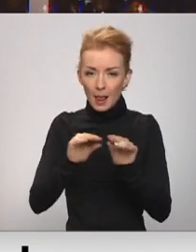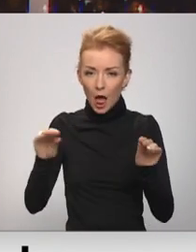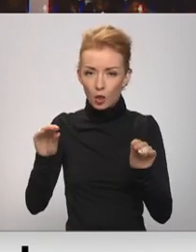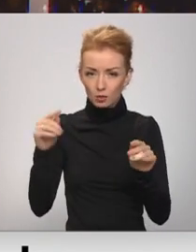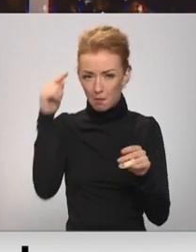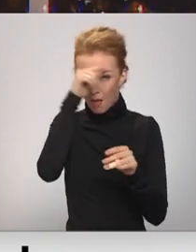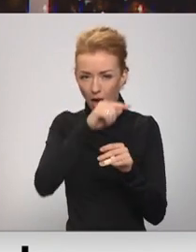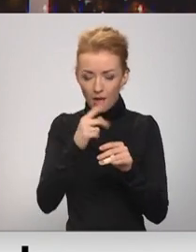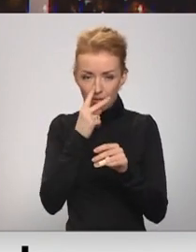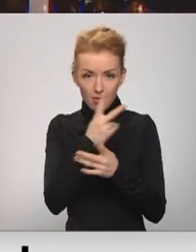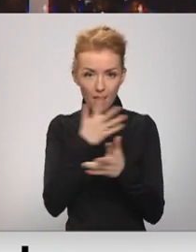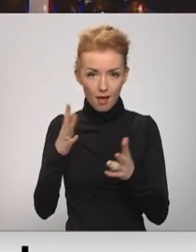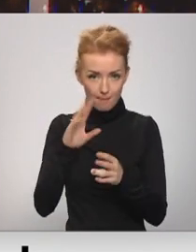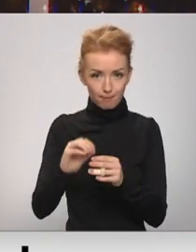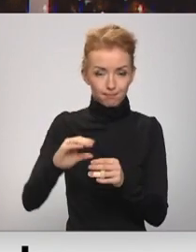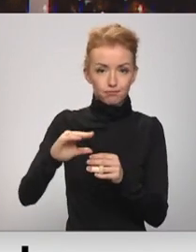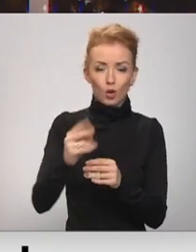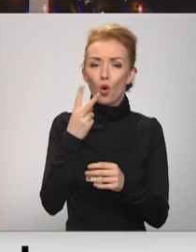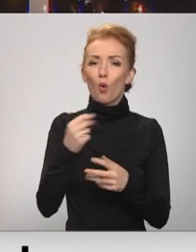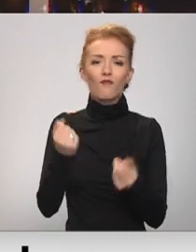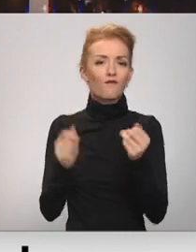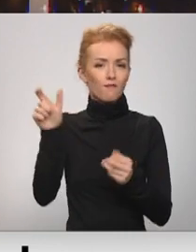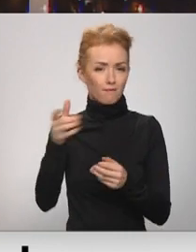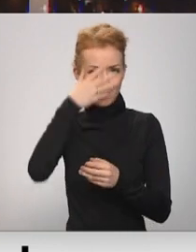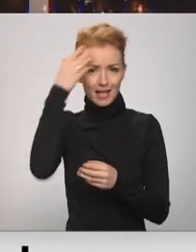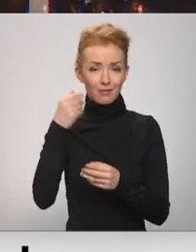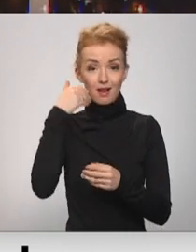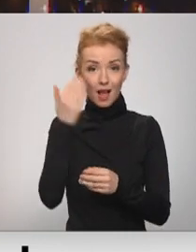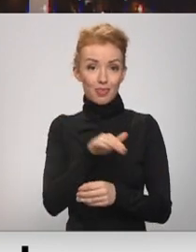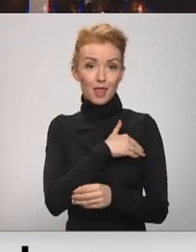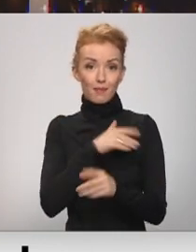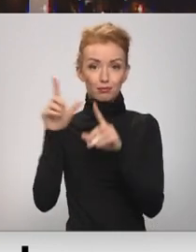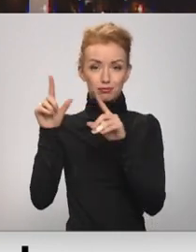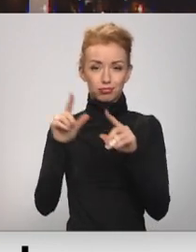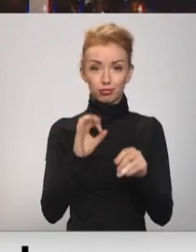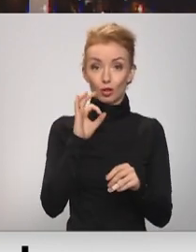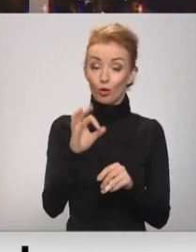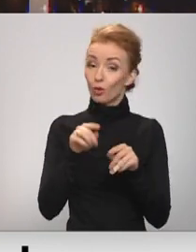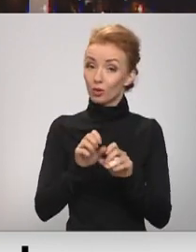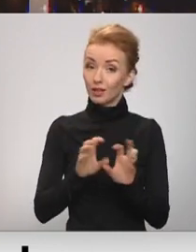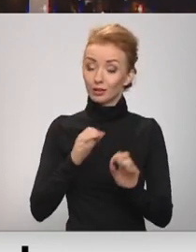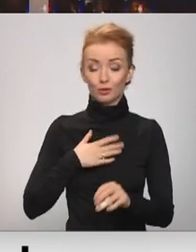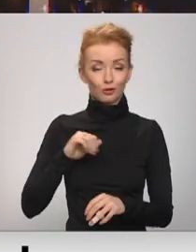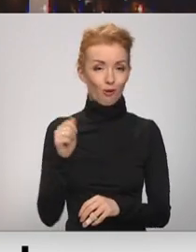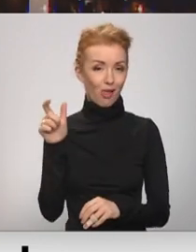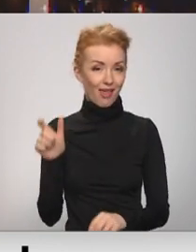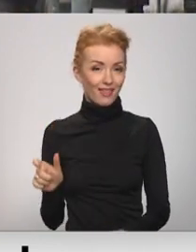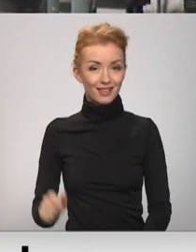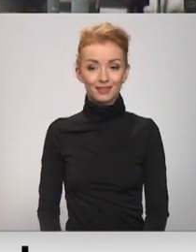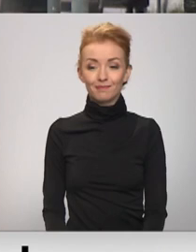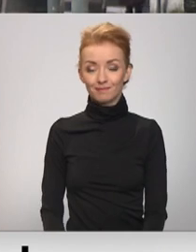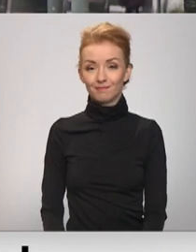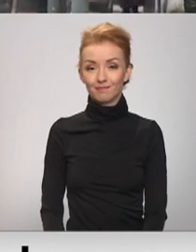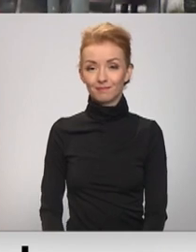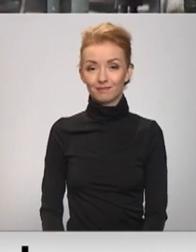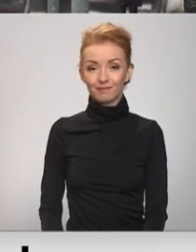sauktais melnais ledus. Ko autovadītāji visbiežāk piemirst, kad termometra stabiņš tuvojas nullei, skaidro Dāvids Frēdenfelds.